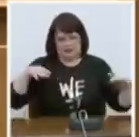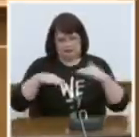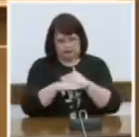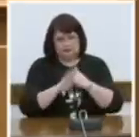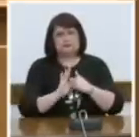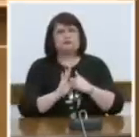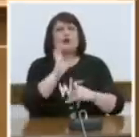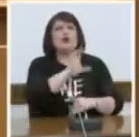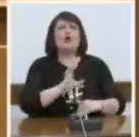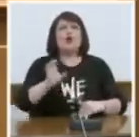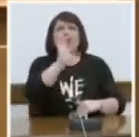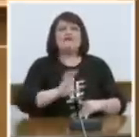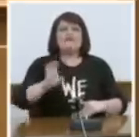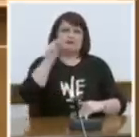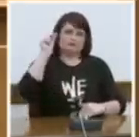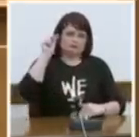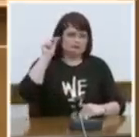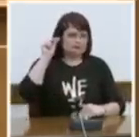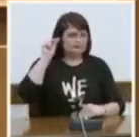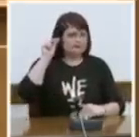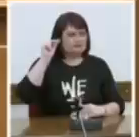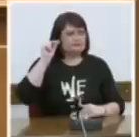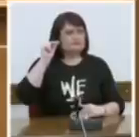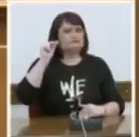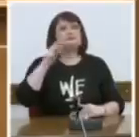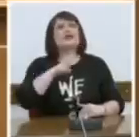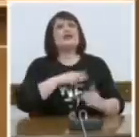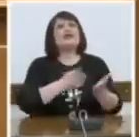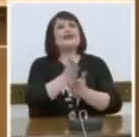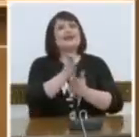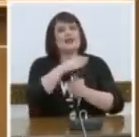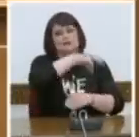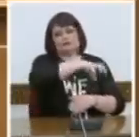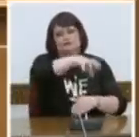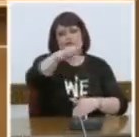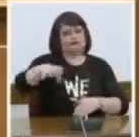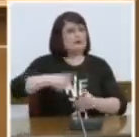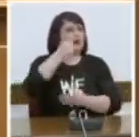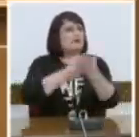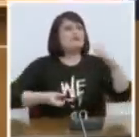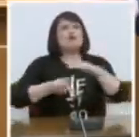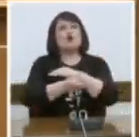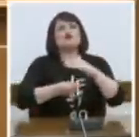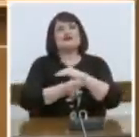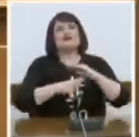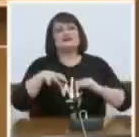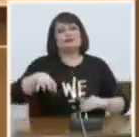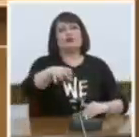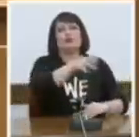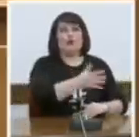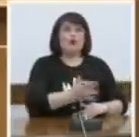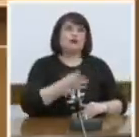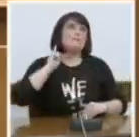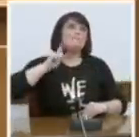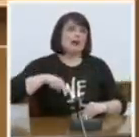της Ευρώπης να δεσμευτούν και την αναλογική και δίκαιη κατανομή των προσφύγων και προφανώς όπου υπάρχει παρατυπή και παρανομία να υπάρχει και